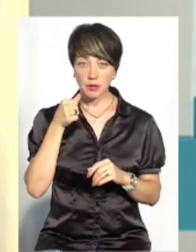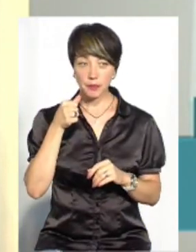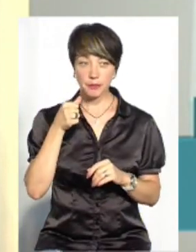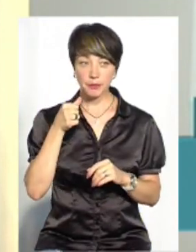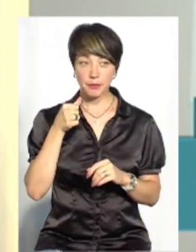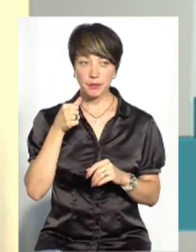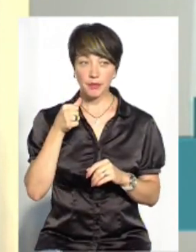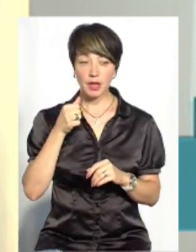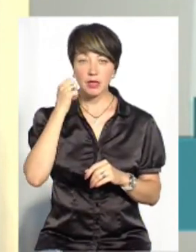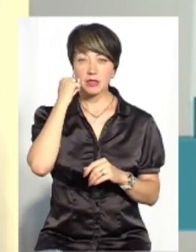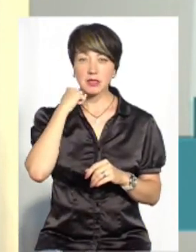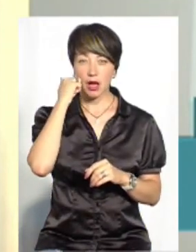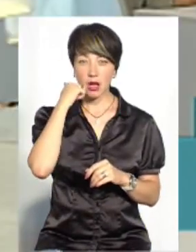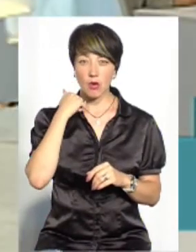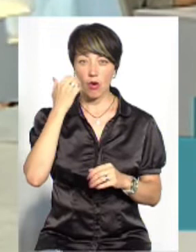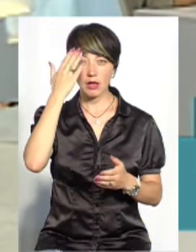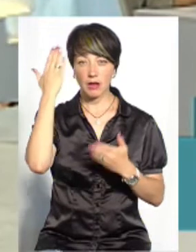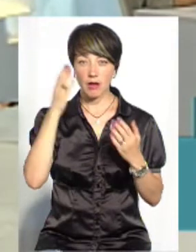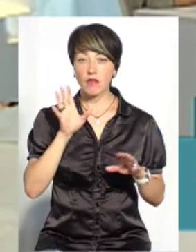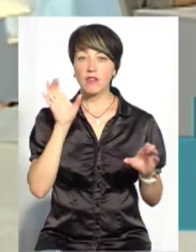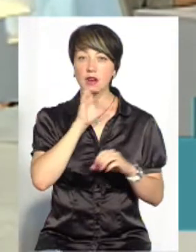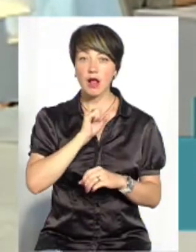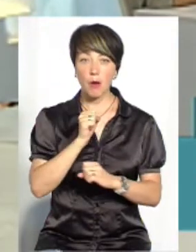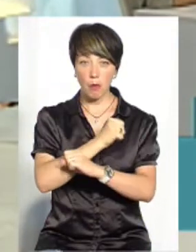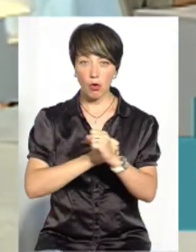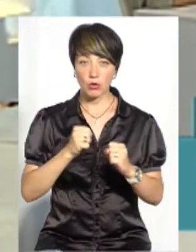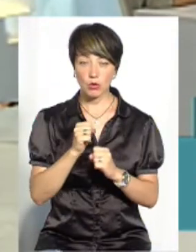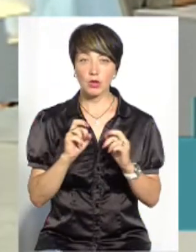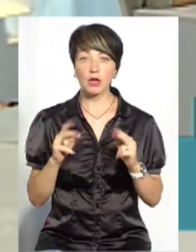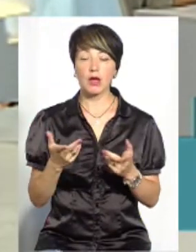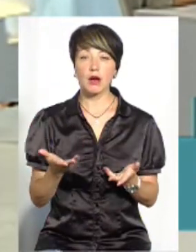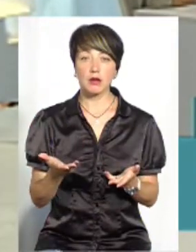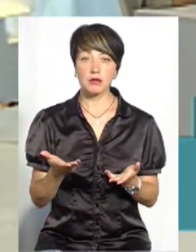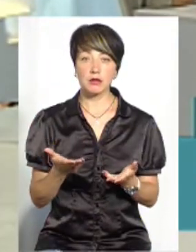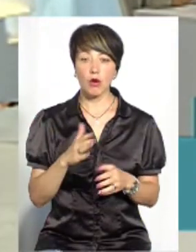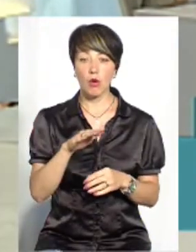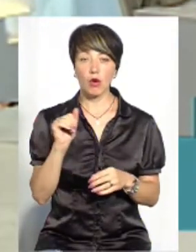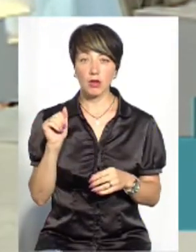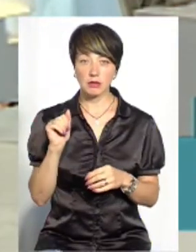з якогось старого атракціону вкрали мотор. І як тоді